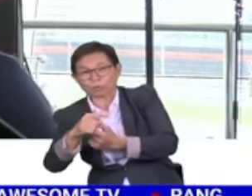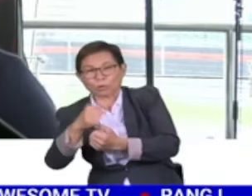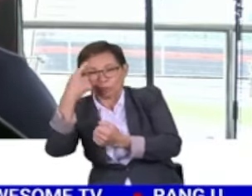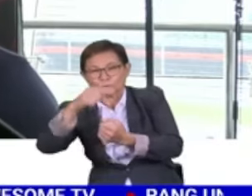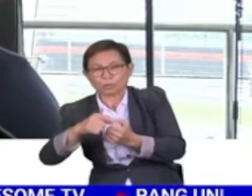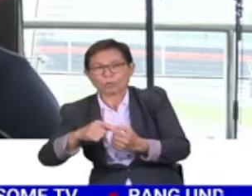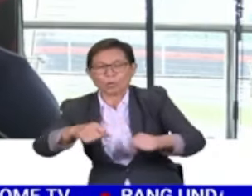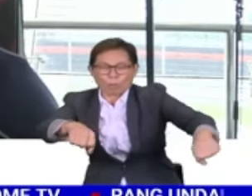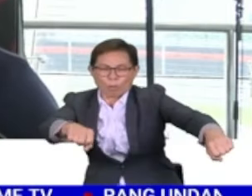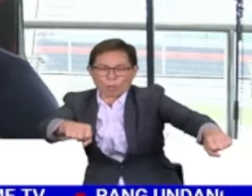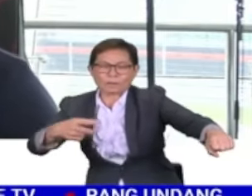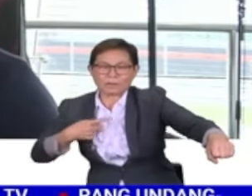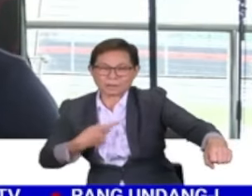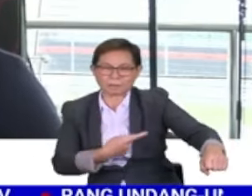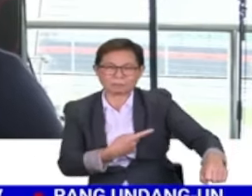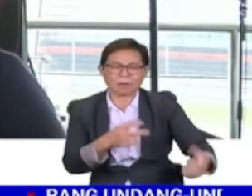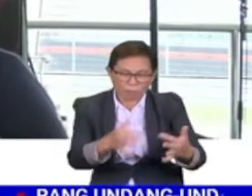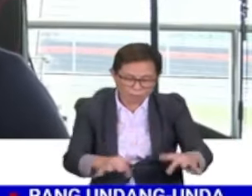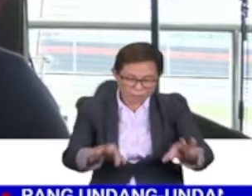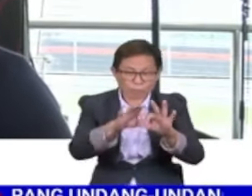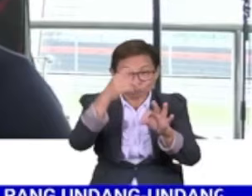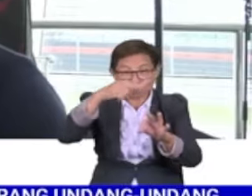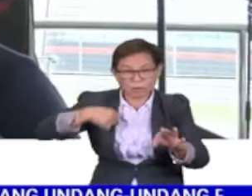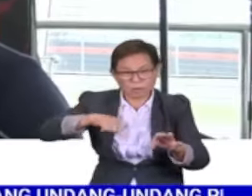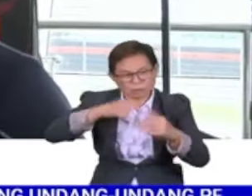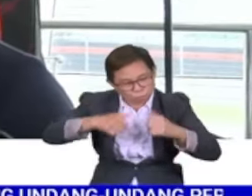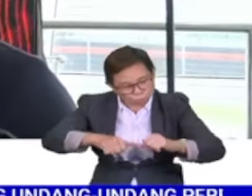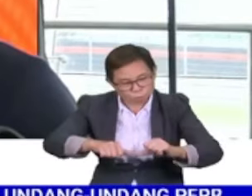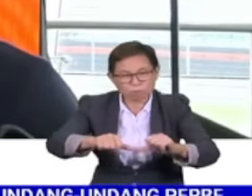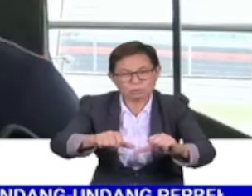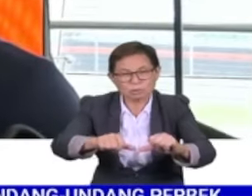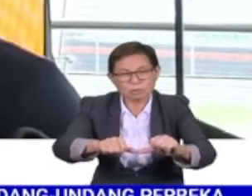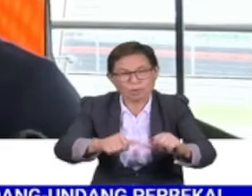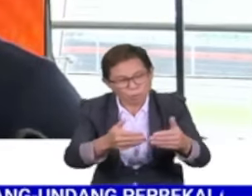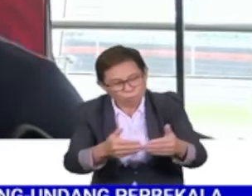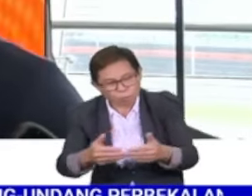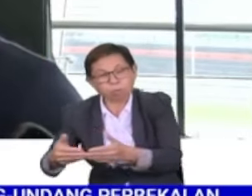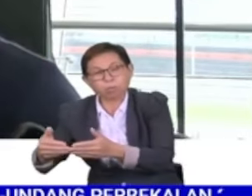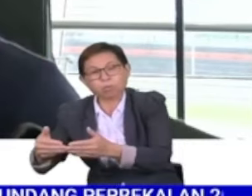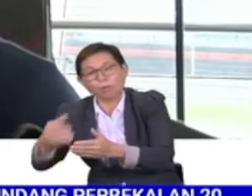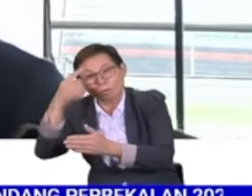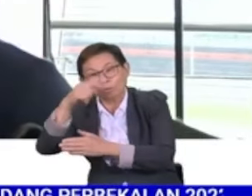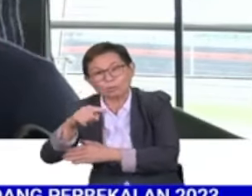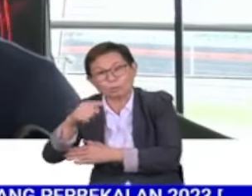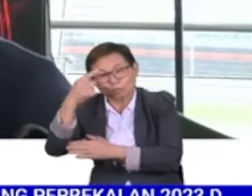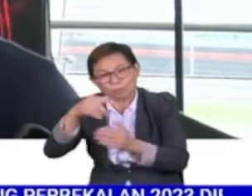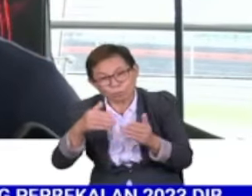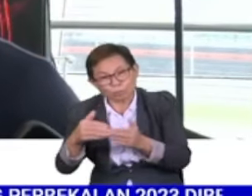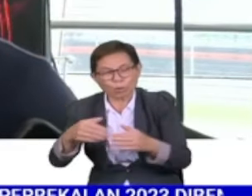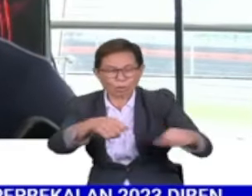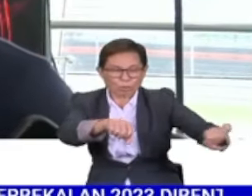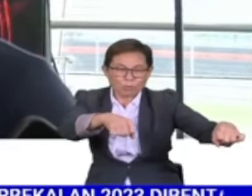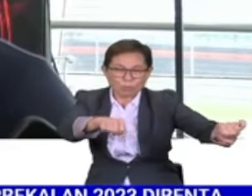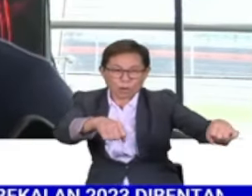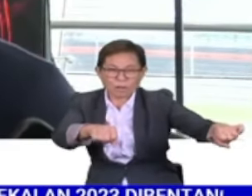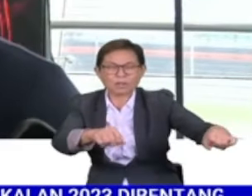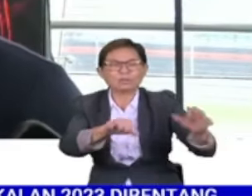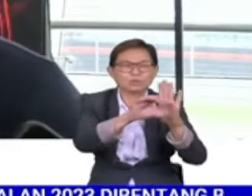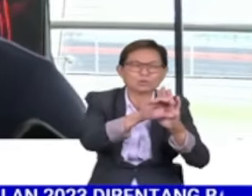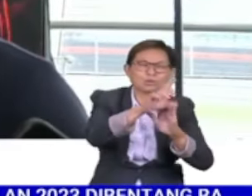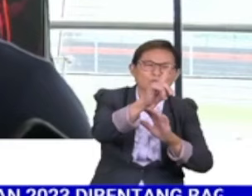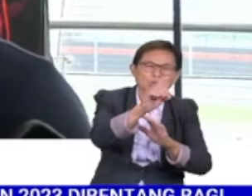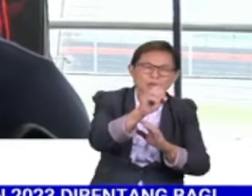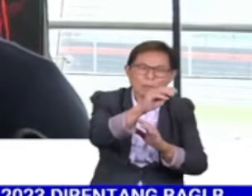kita. Adalah penting untuk kita meneruskan usaha kita untuk menyambung rider-rider kita seperti Damo,